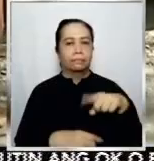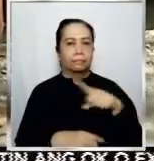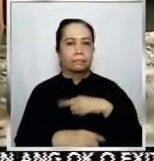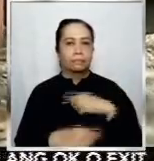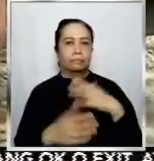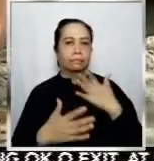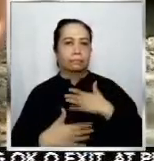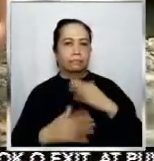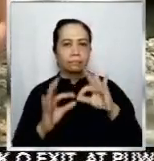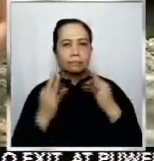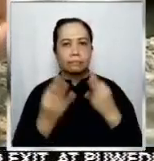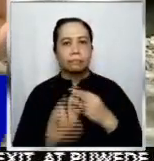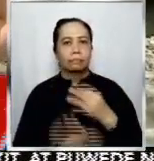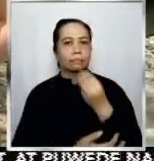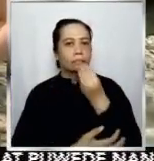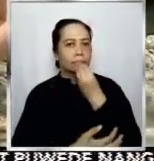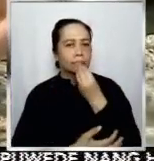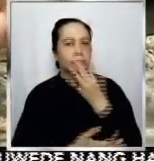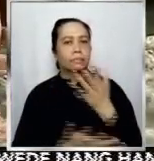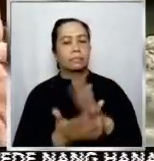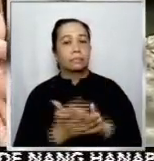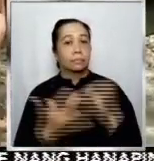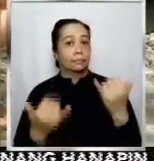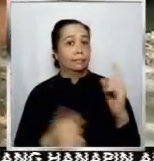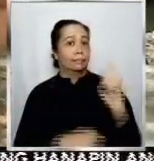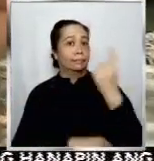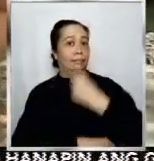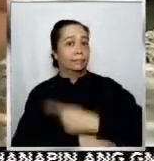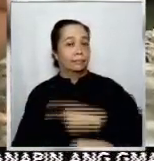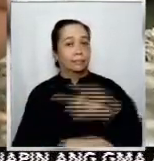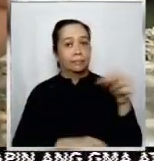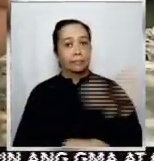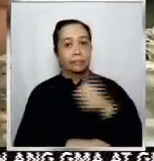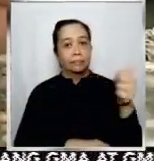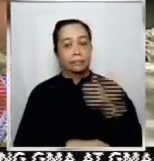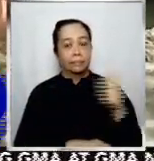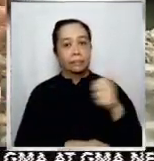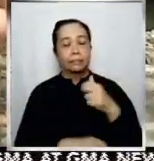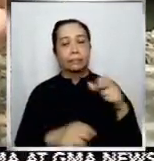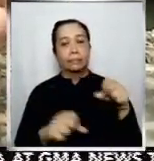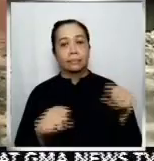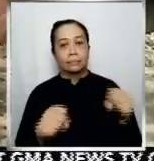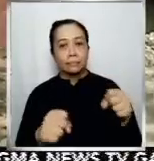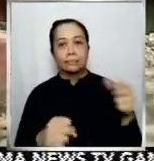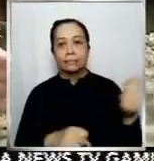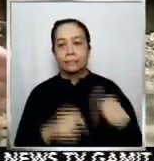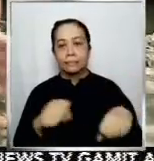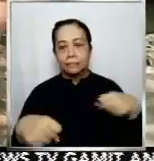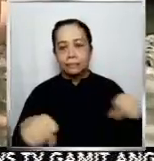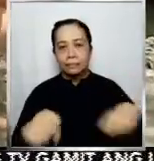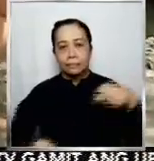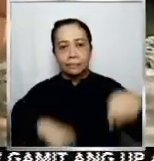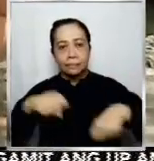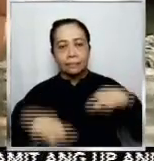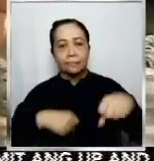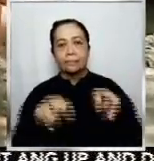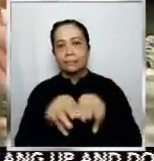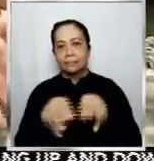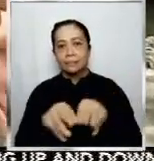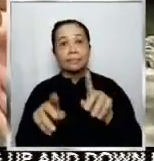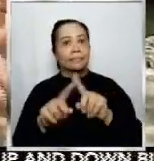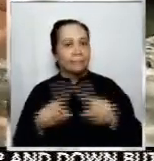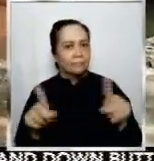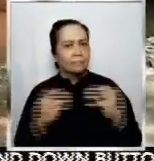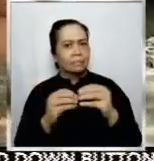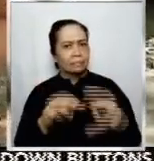tricycle at pedicab drivers dito sa lungsod ng Marikina. Ngunit mas doble kayod daw sila. Dahil kung noon ay hindi limitado ang kanilang pamamasada,